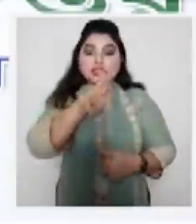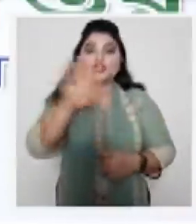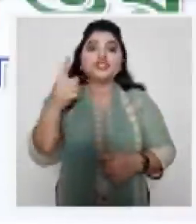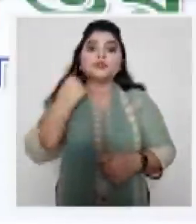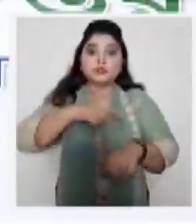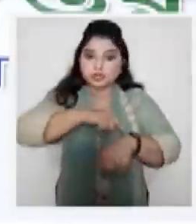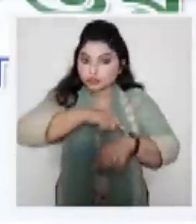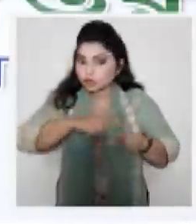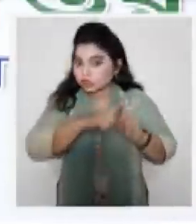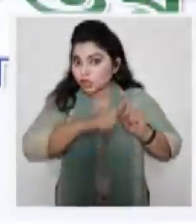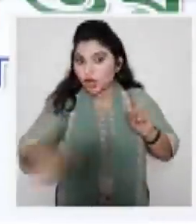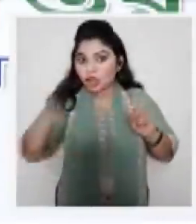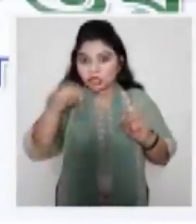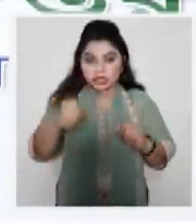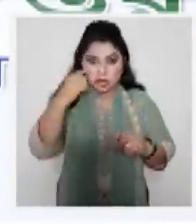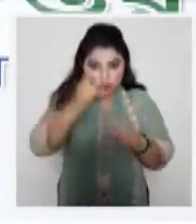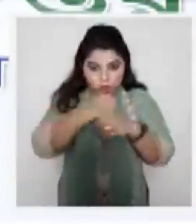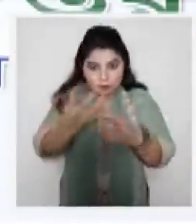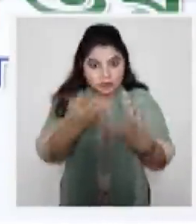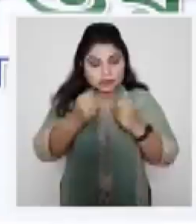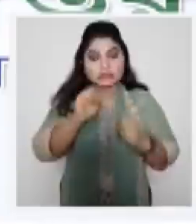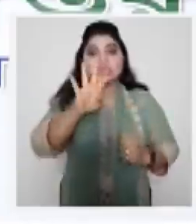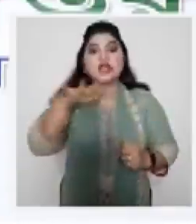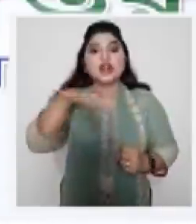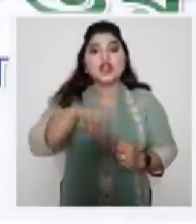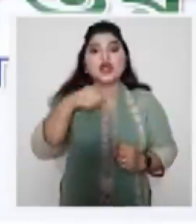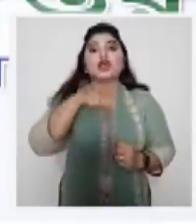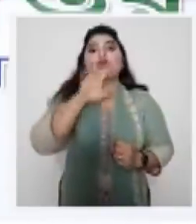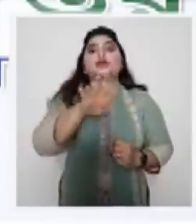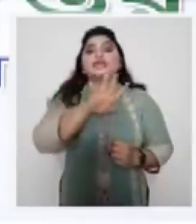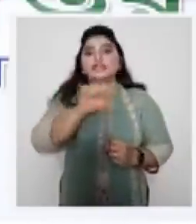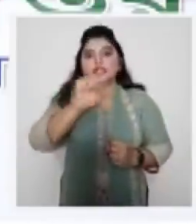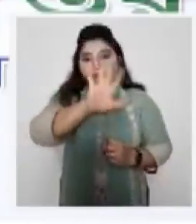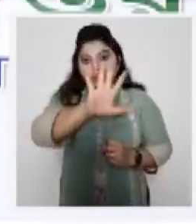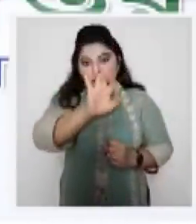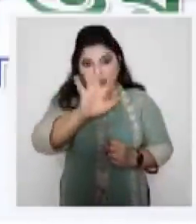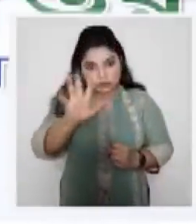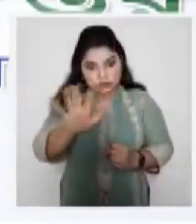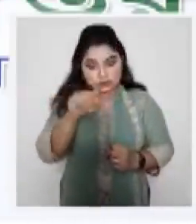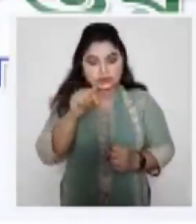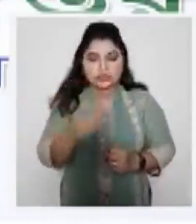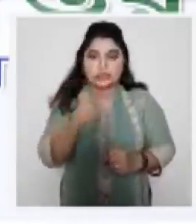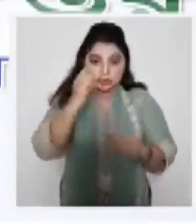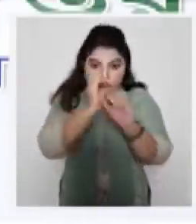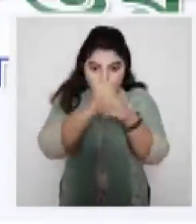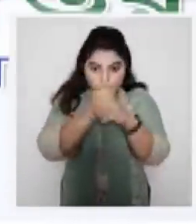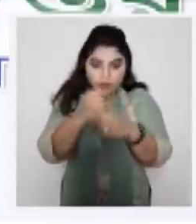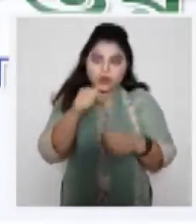দক্ষিণ পূর্ব এশিয়ায় 24 ঘন্টায় শনাক্ত হয়েছে 16,091 জন এবং এ পর্যন্ত শনাক্ত